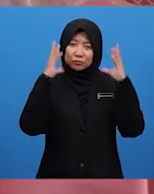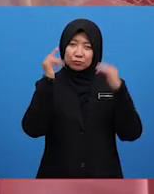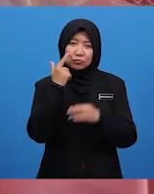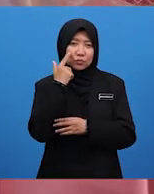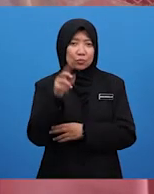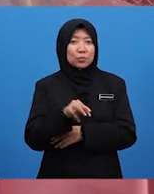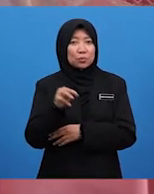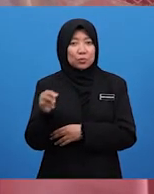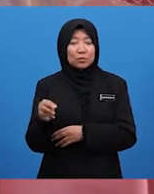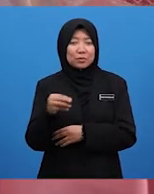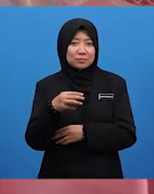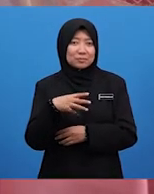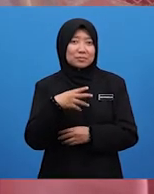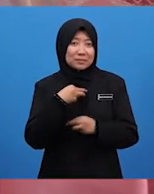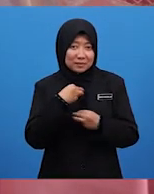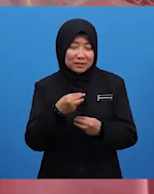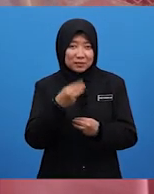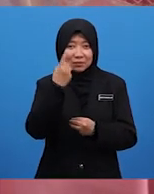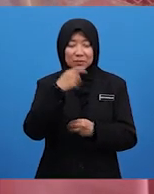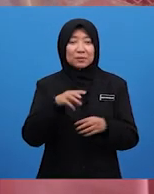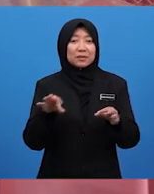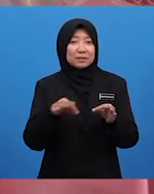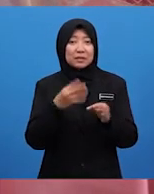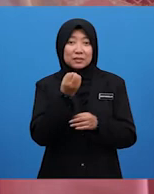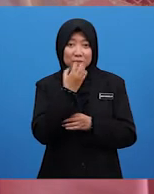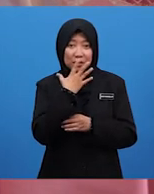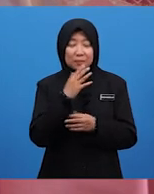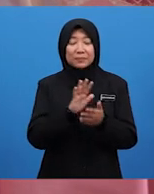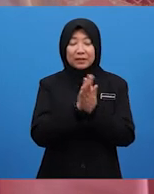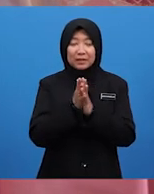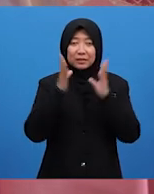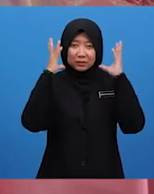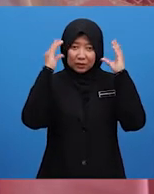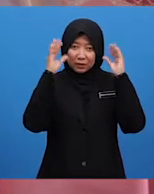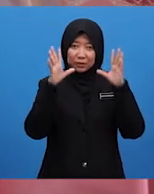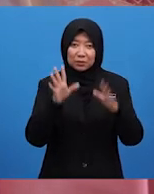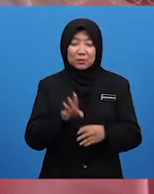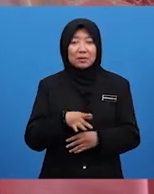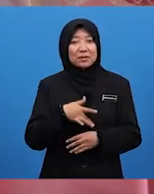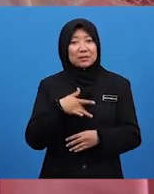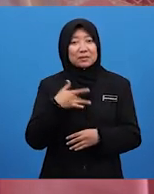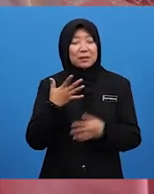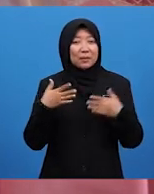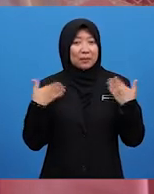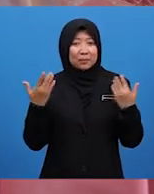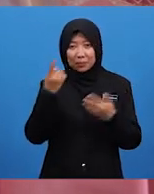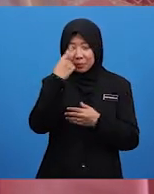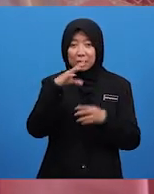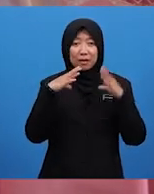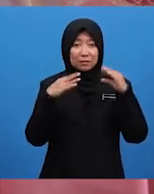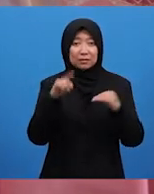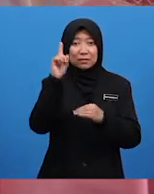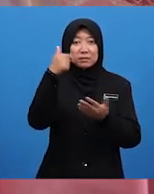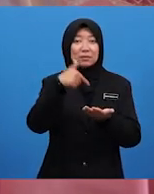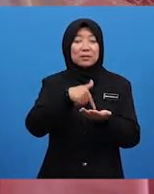Cikgu lihat murid-murid berminat ya menjahit sulam. Oleh itu, cikgu berbesar hati untuk mengajar